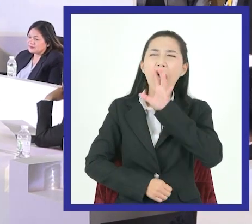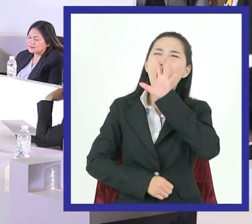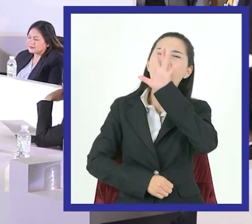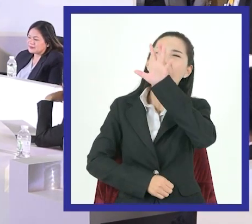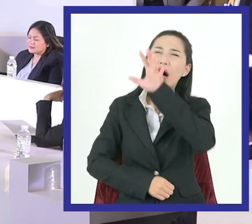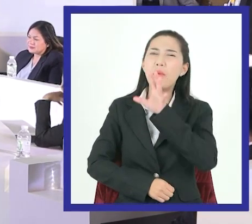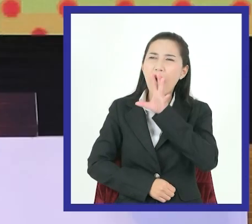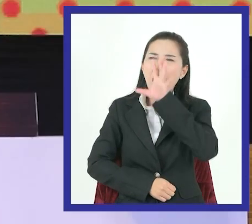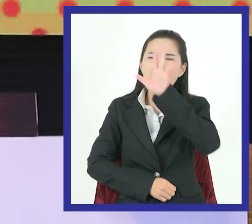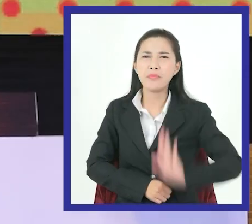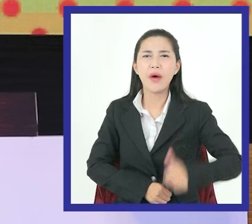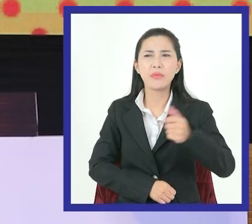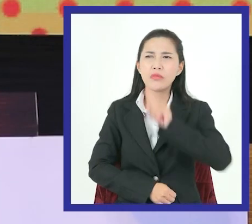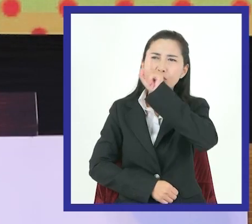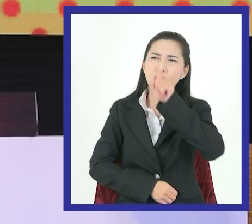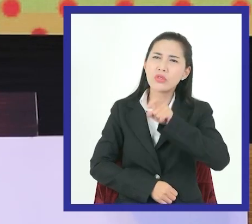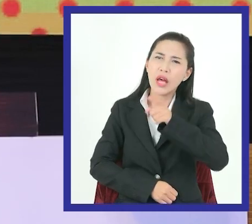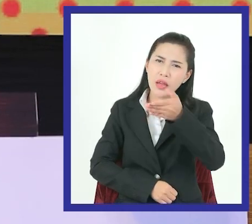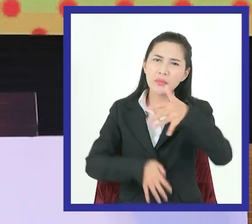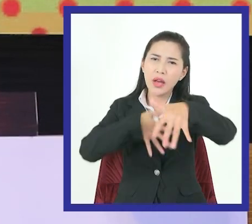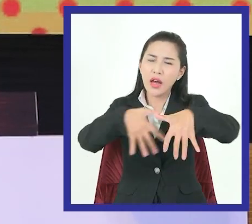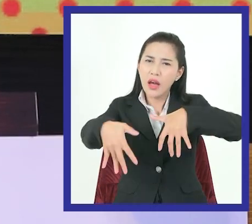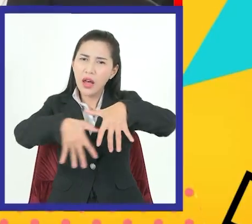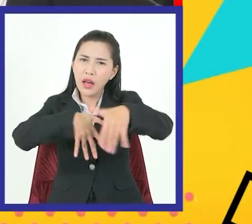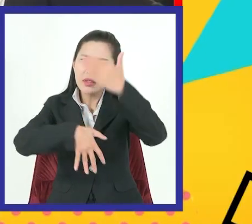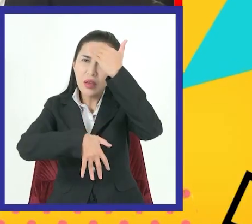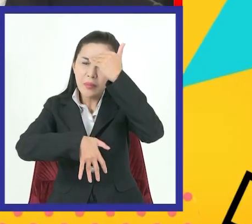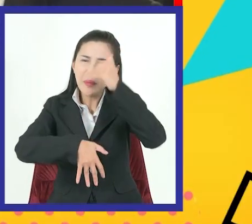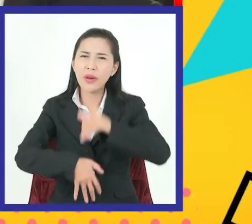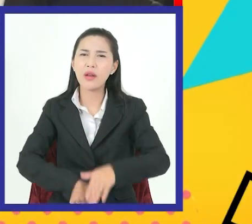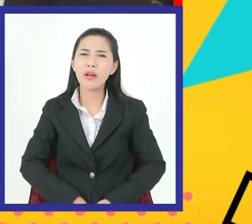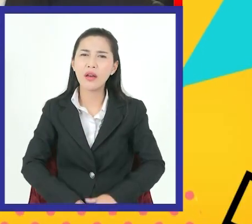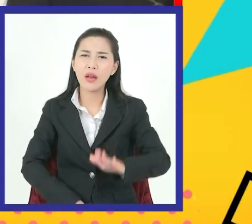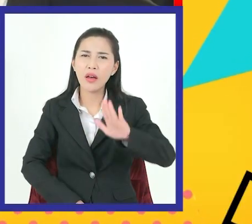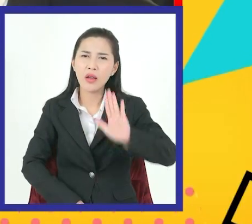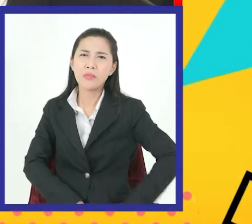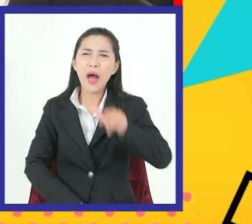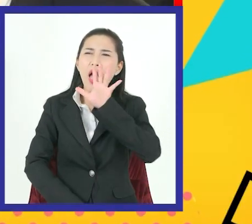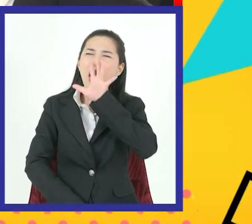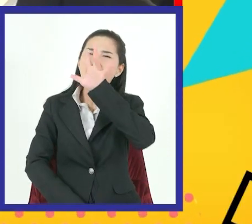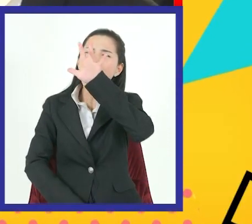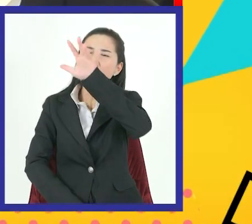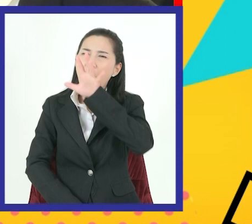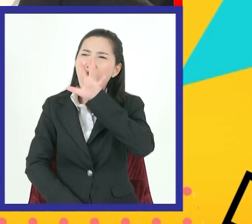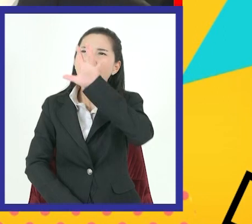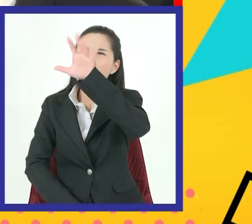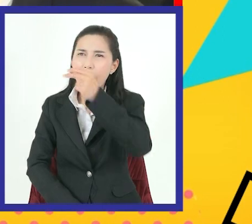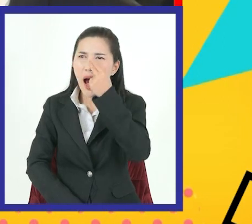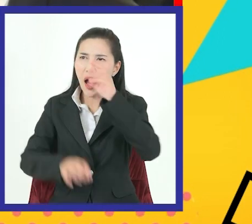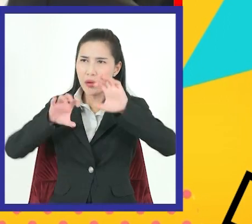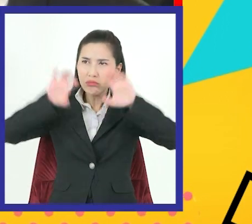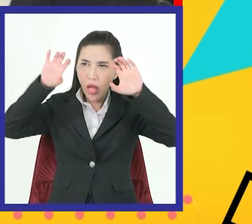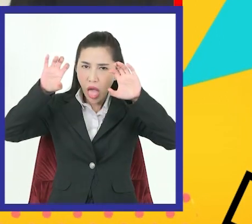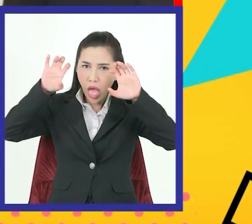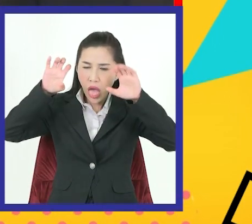เนี่ยบางคนก็สงสัยเป็นกับพี่น้องประชาชนทำไมหมาถึงหอนหมามันเห็นผีหรือ